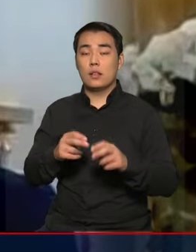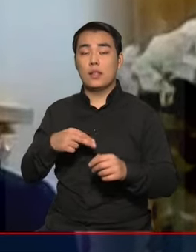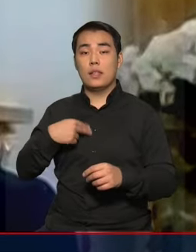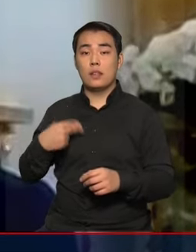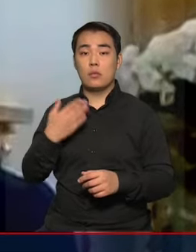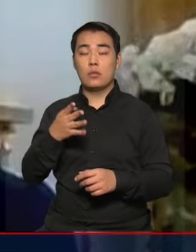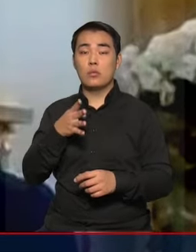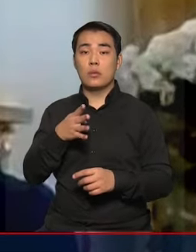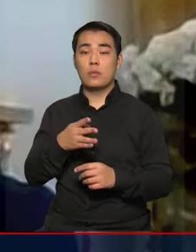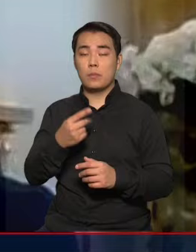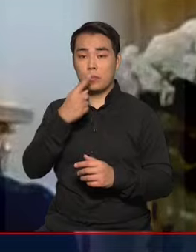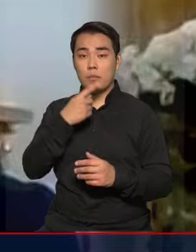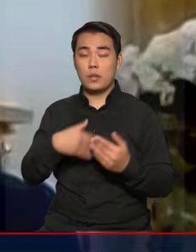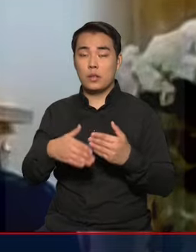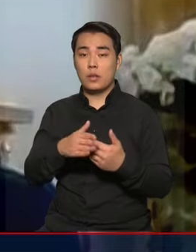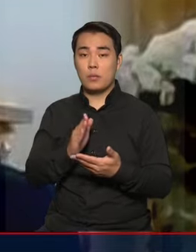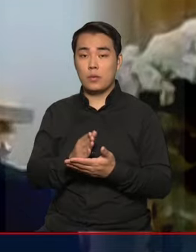Қытайда 4000-ға жақын.